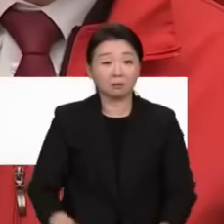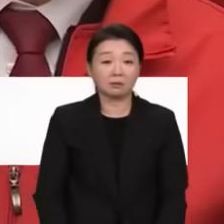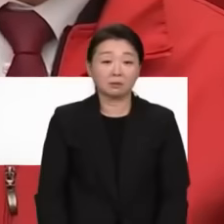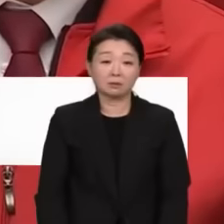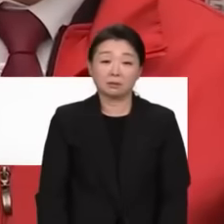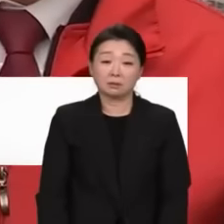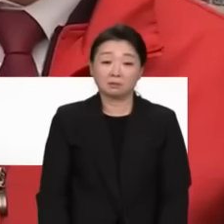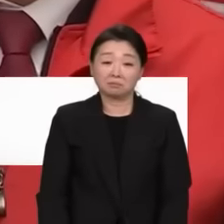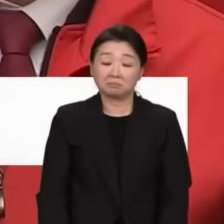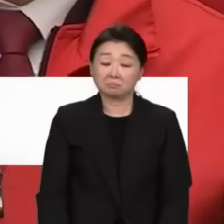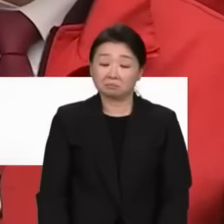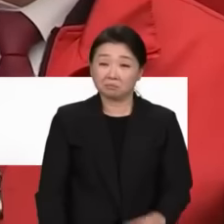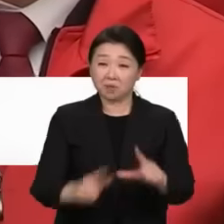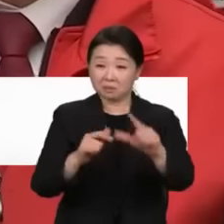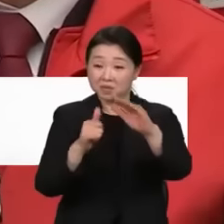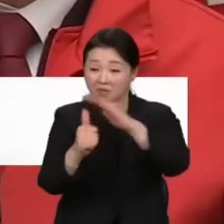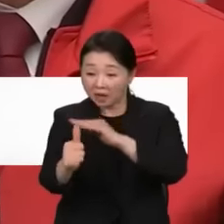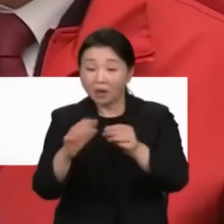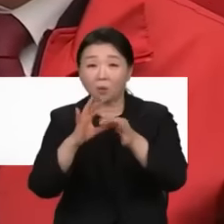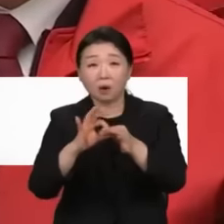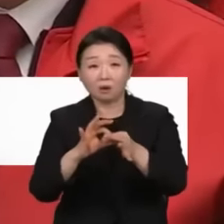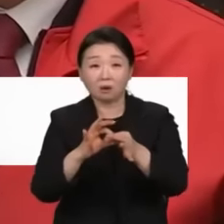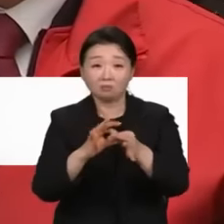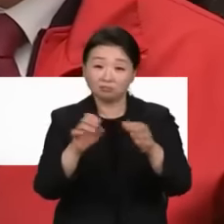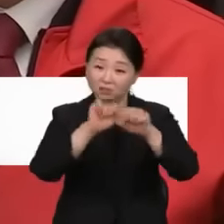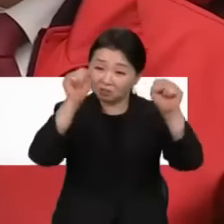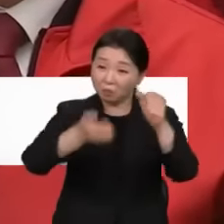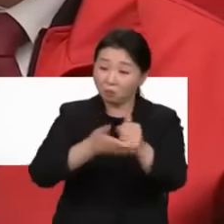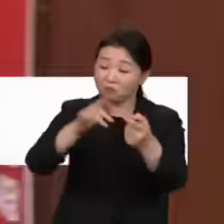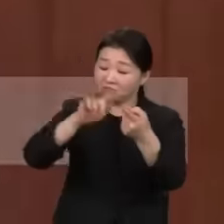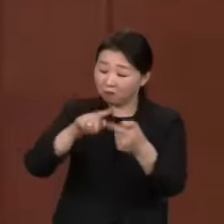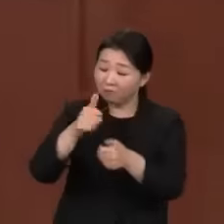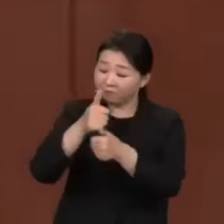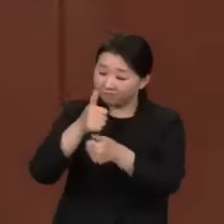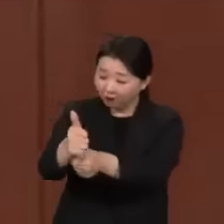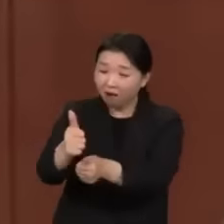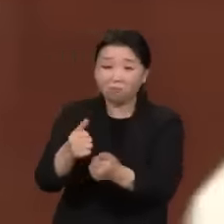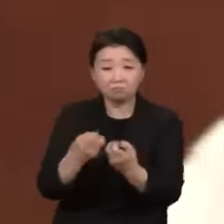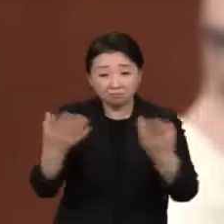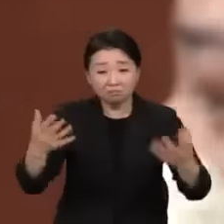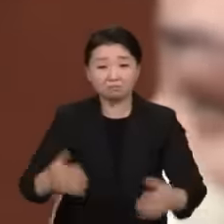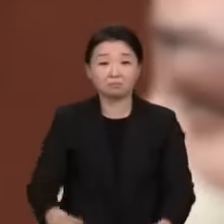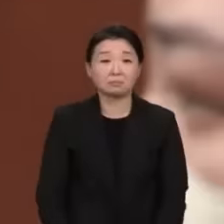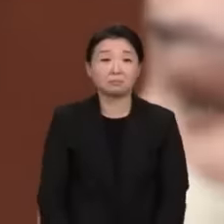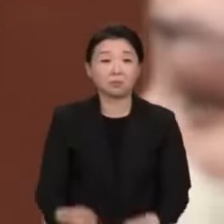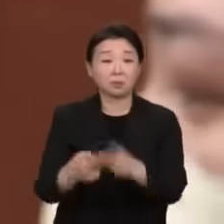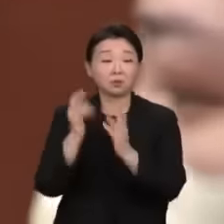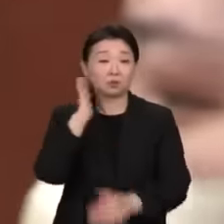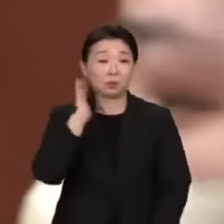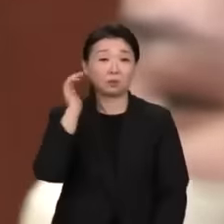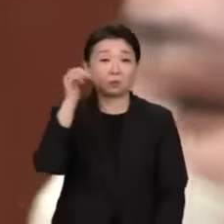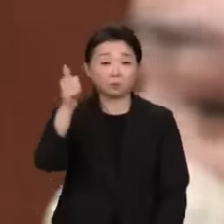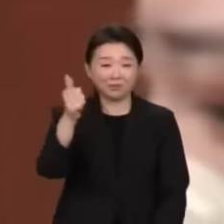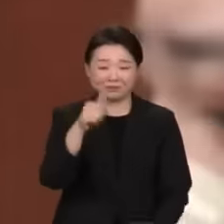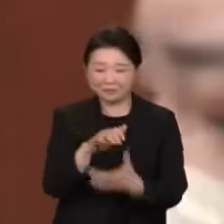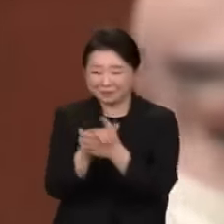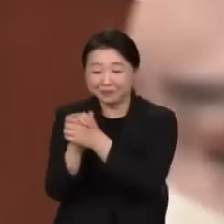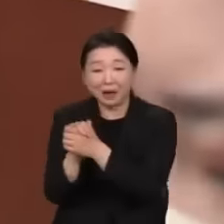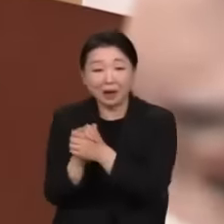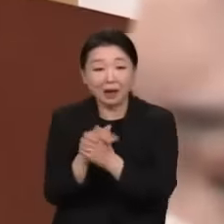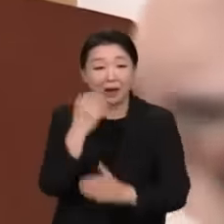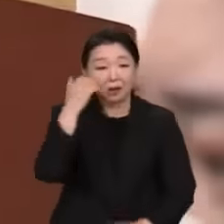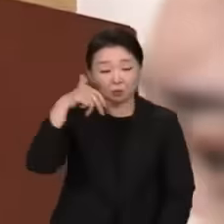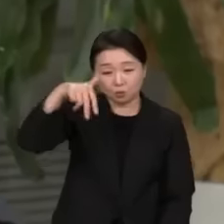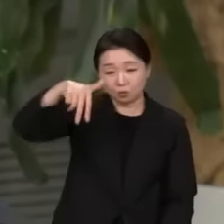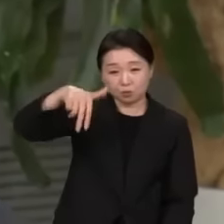정하는 절차는 시스템 공천 절차에 따라 정해질 것이다. 그 말씀을 드립니다. 이 의원은 윤석열 대통령의 측근으로 알려진